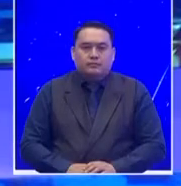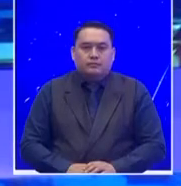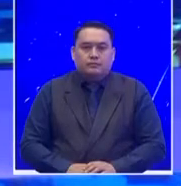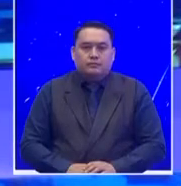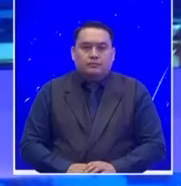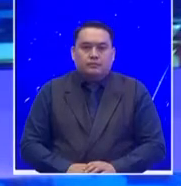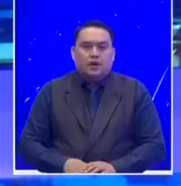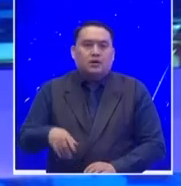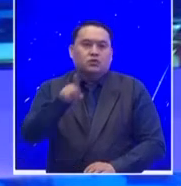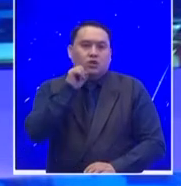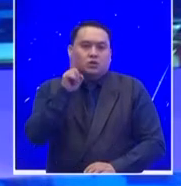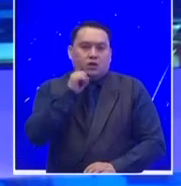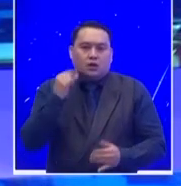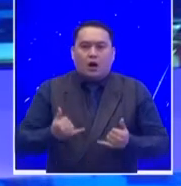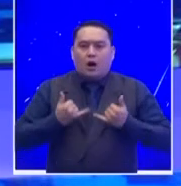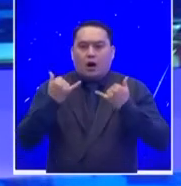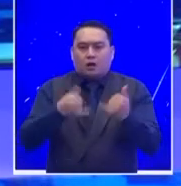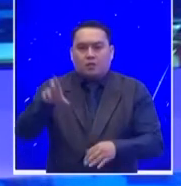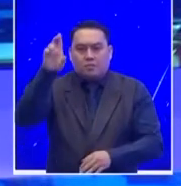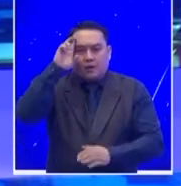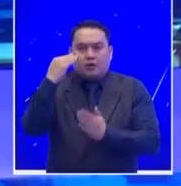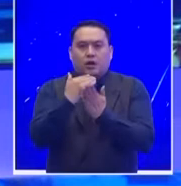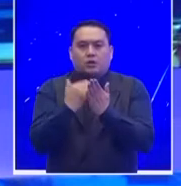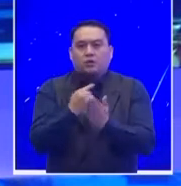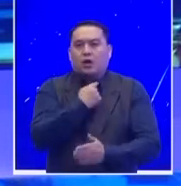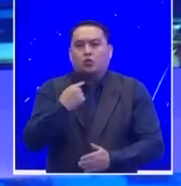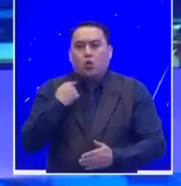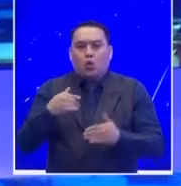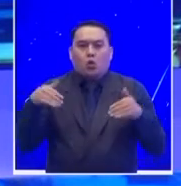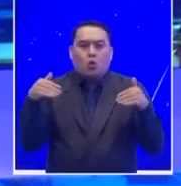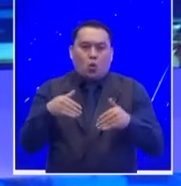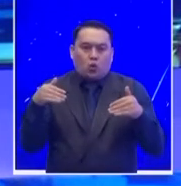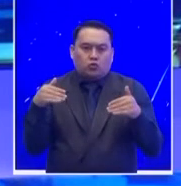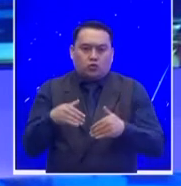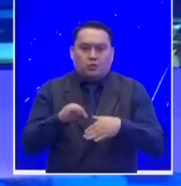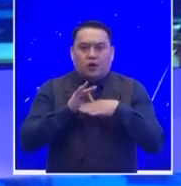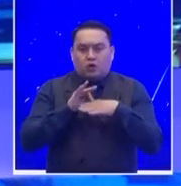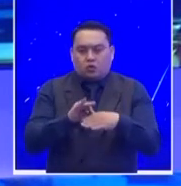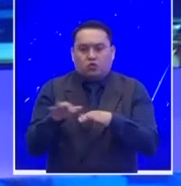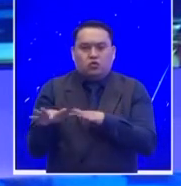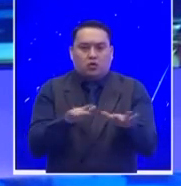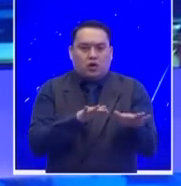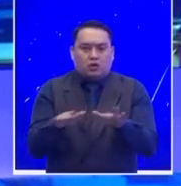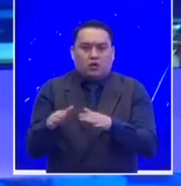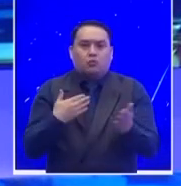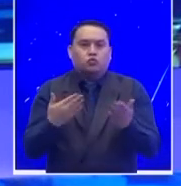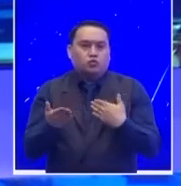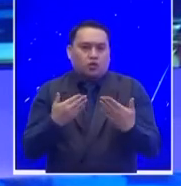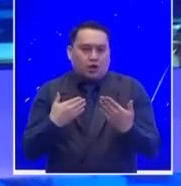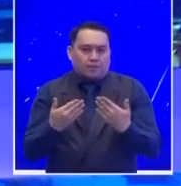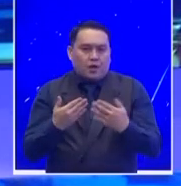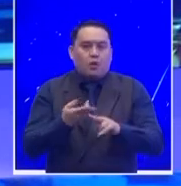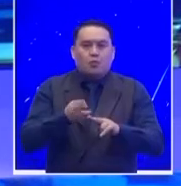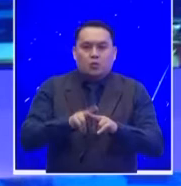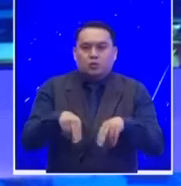Кезекті кездесу жастарға арналған мемлекеттік бағдарламалар Талдықорған гуманитарлық техникалық колледжінде өткен шарада талқыланды. Онда